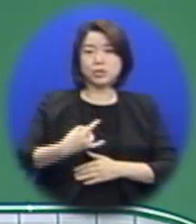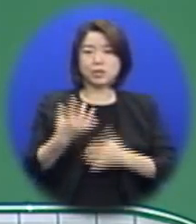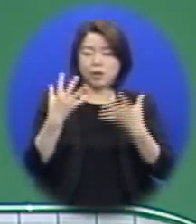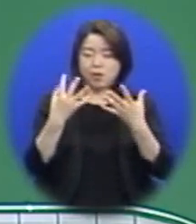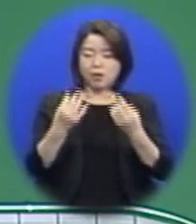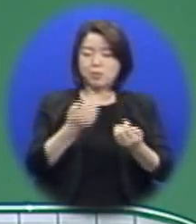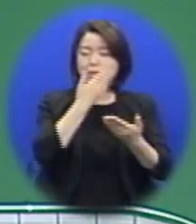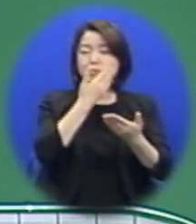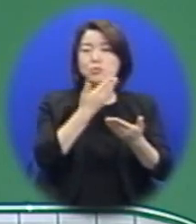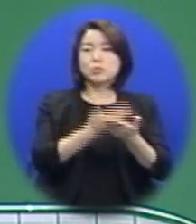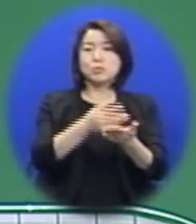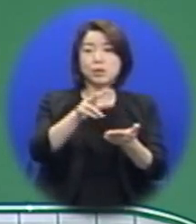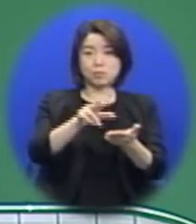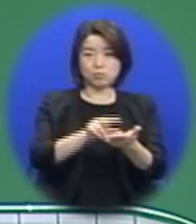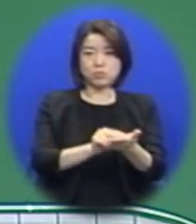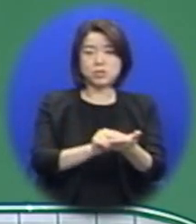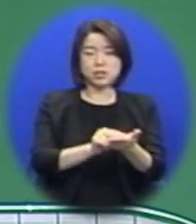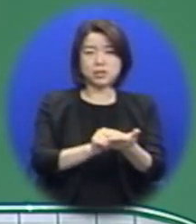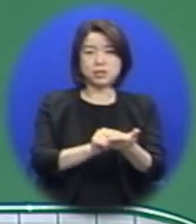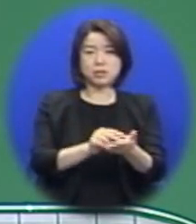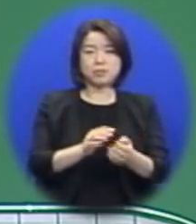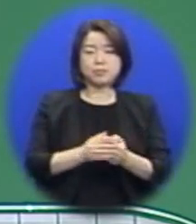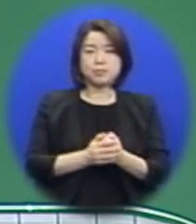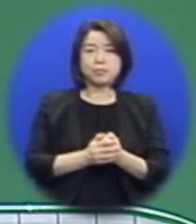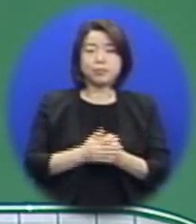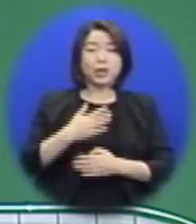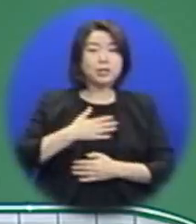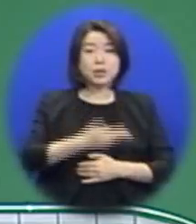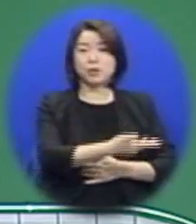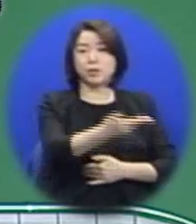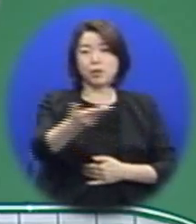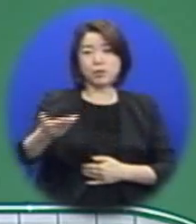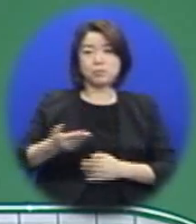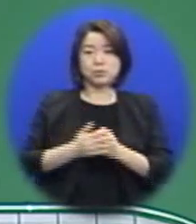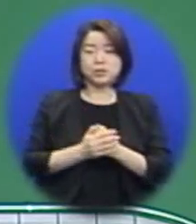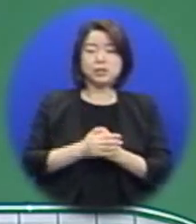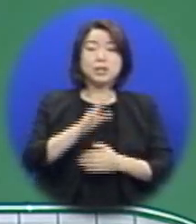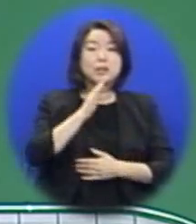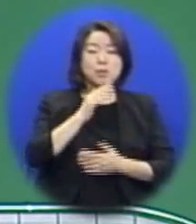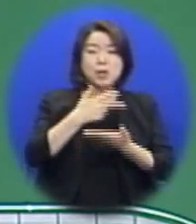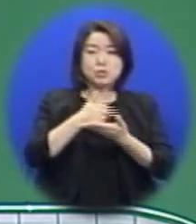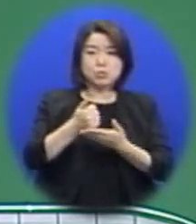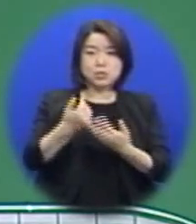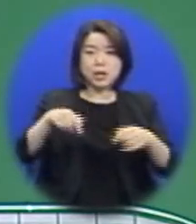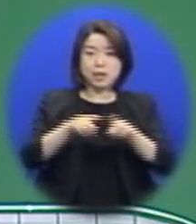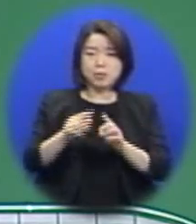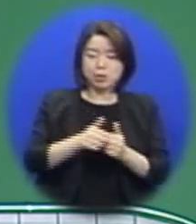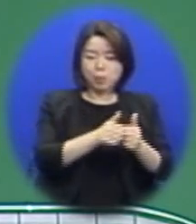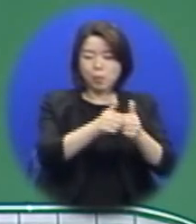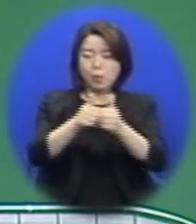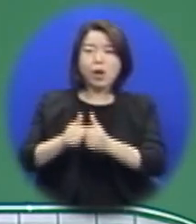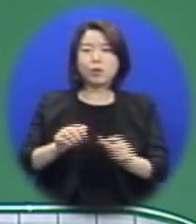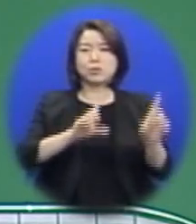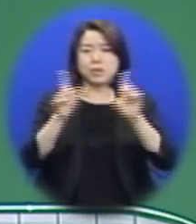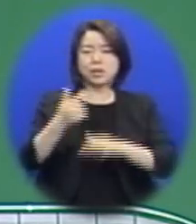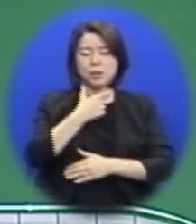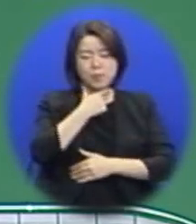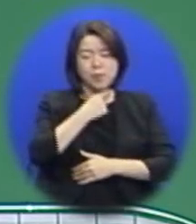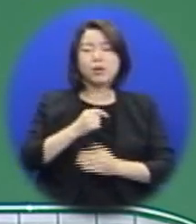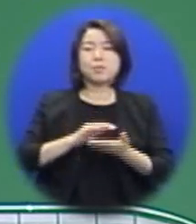얼마나 중요한 문제인지. 저는 성도 여러분들이 정말 주님과 함께 동행하고 살기를 갈망합니다.